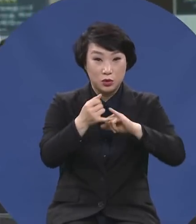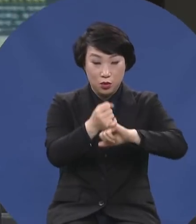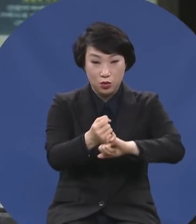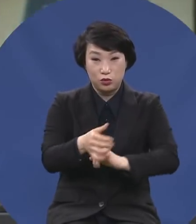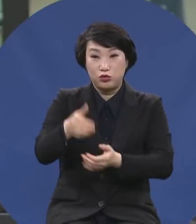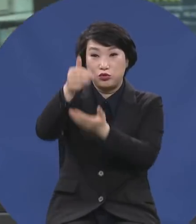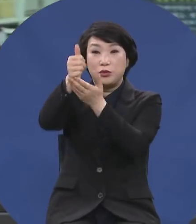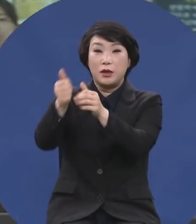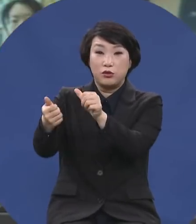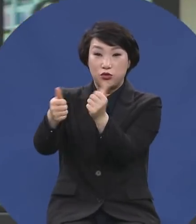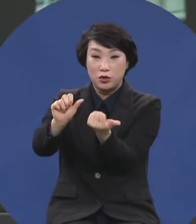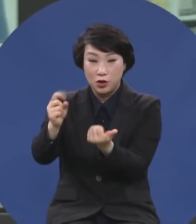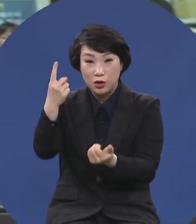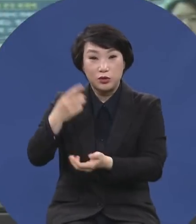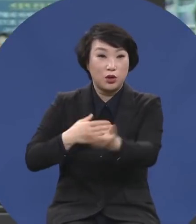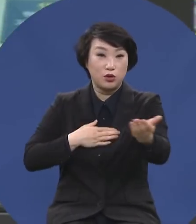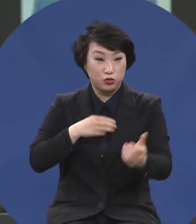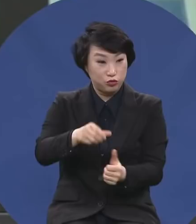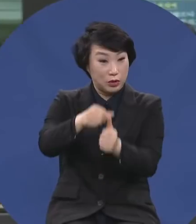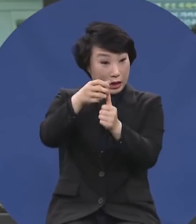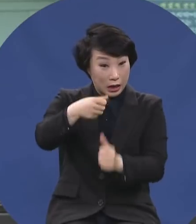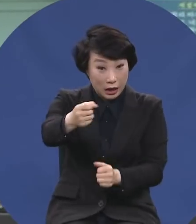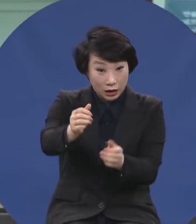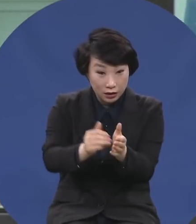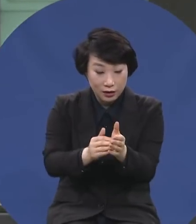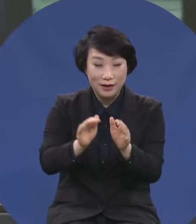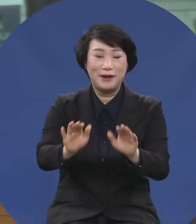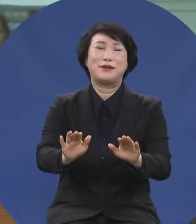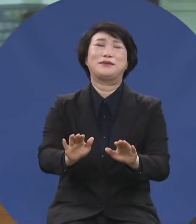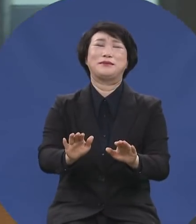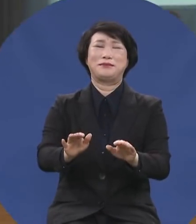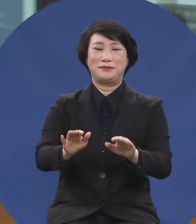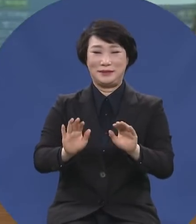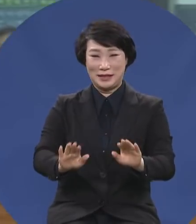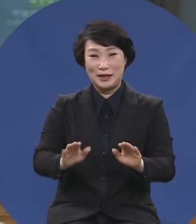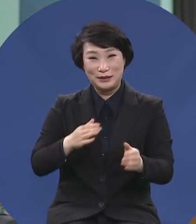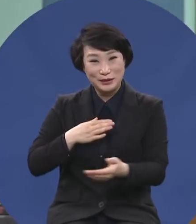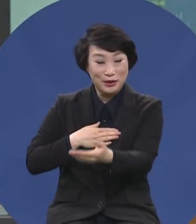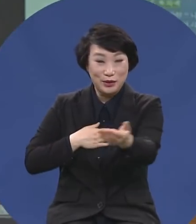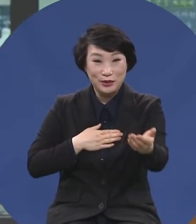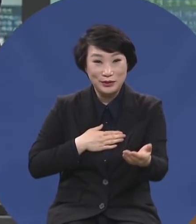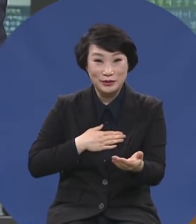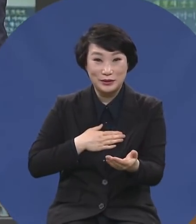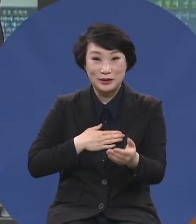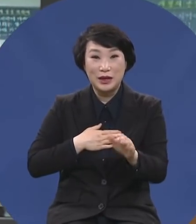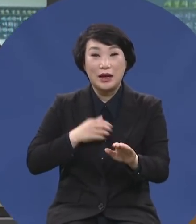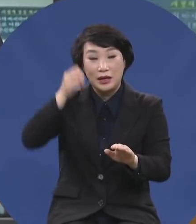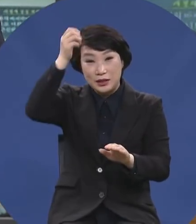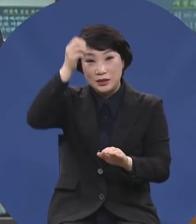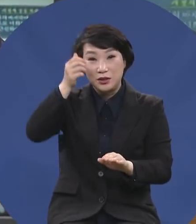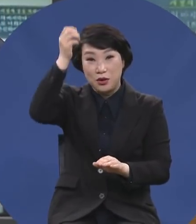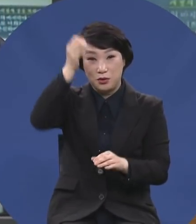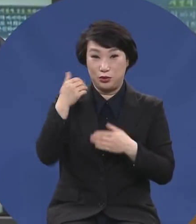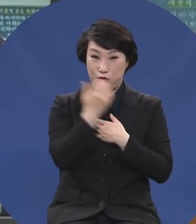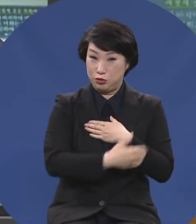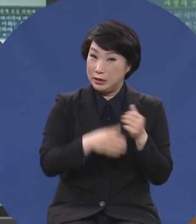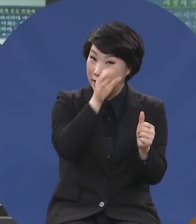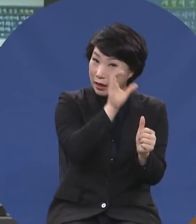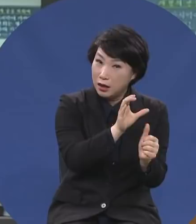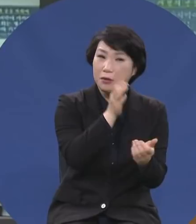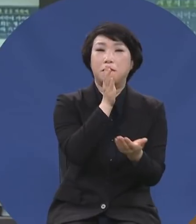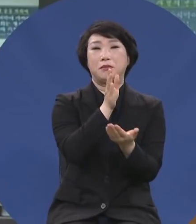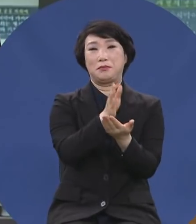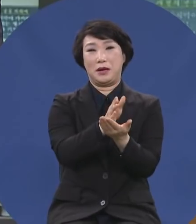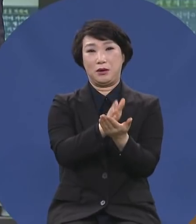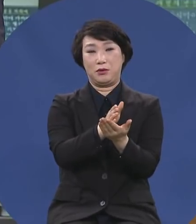주의 죽으심으로 구원받았다면 절대 내 영혼을 육신에게 맡기지